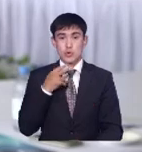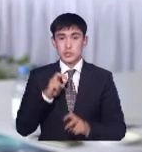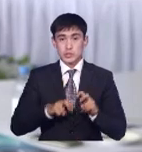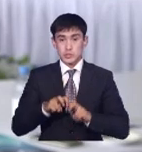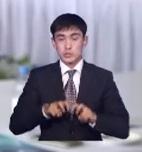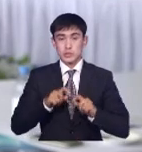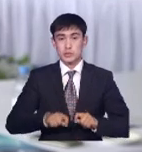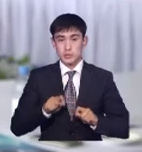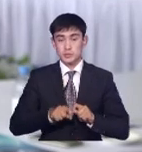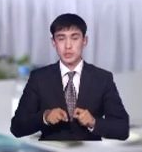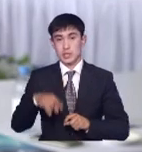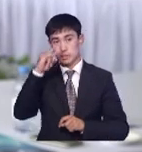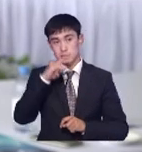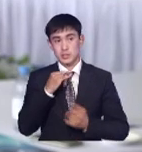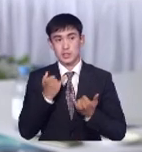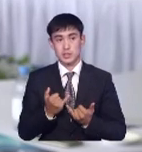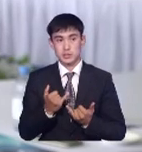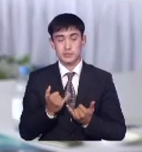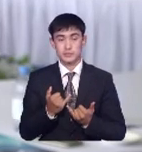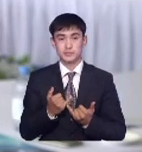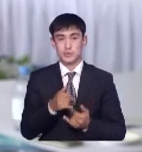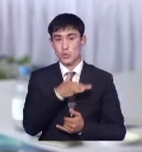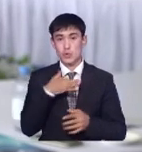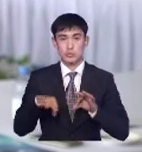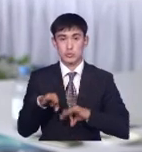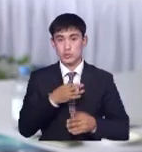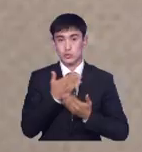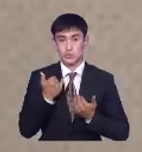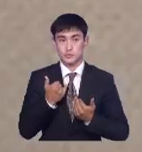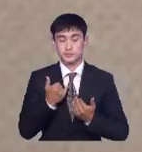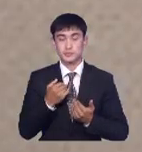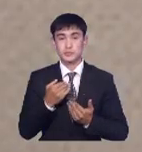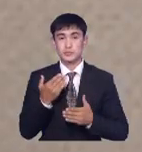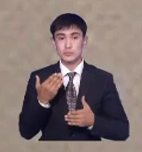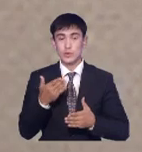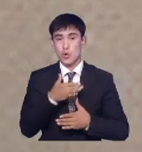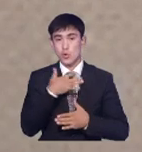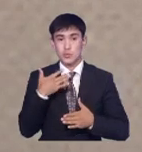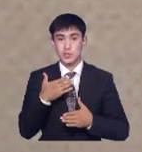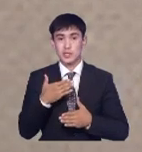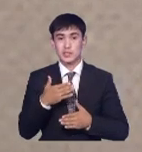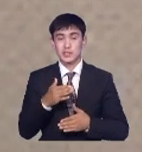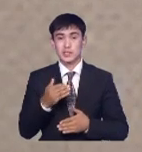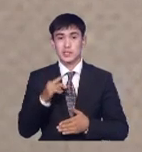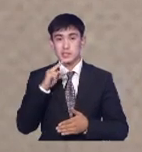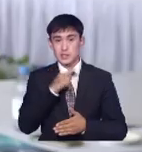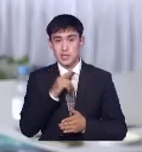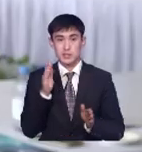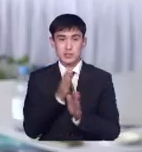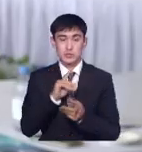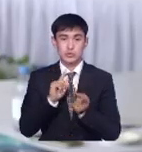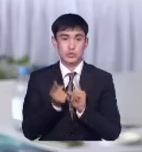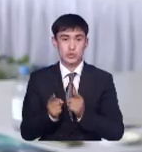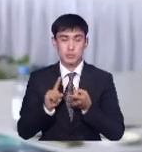Енді Қазақстанда бізде әлі қазір көп жобалар жоқ, бірақ та көміртегінің зиянын және климат